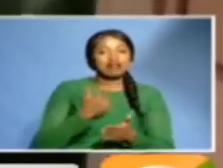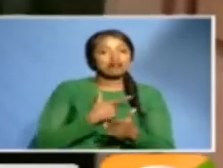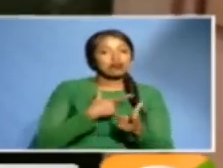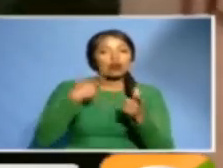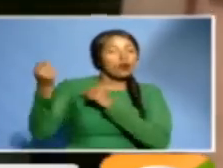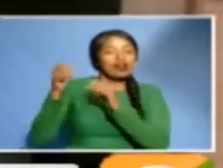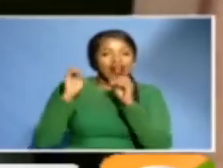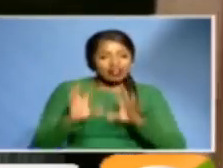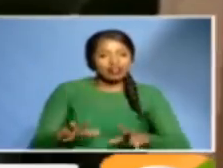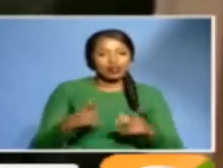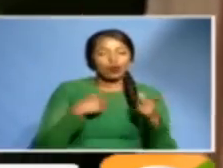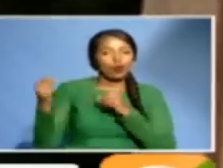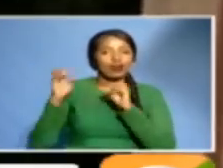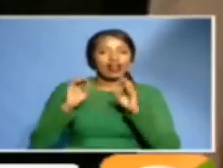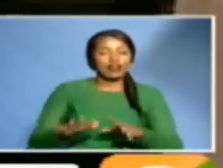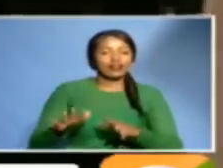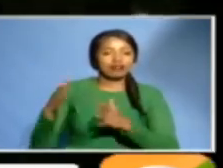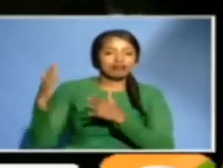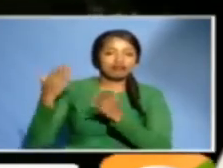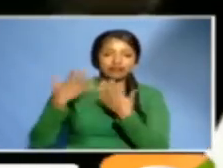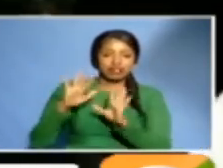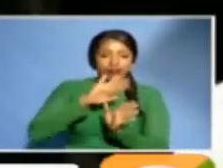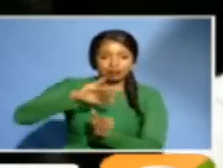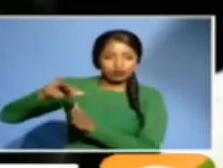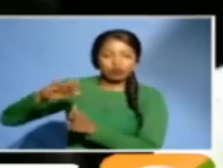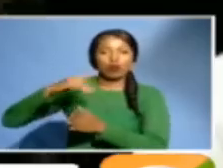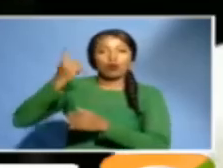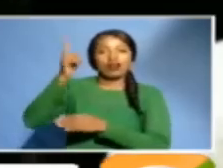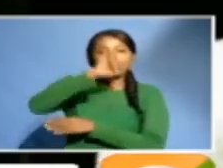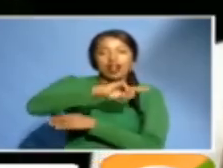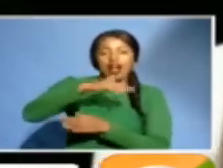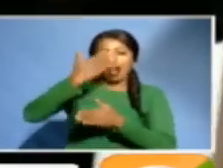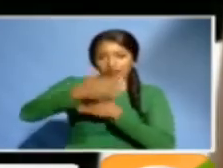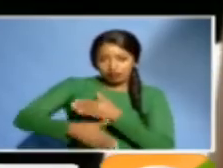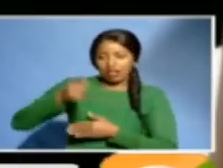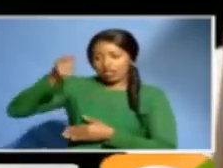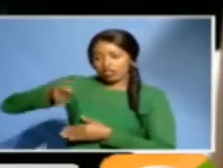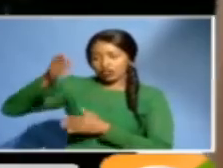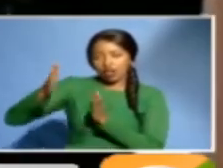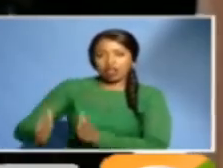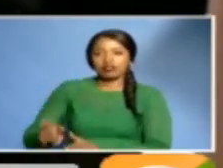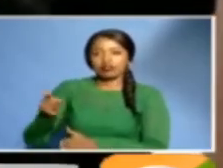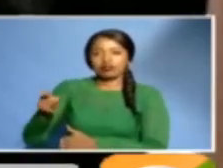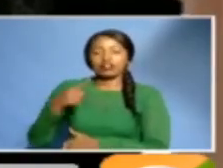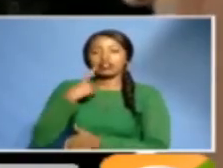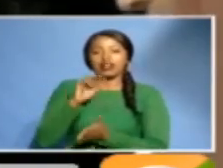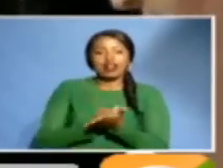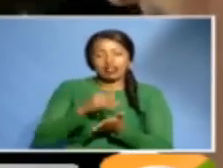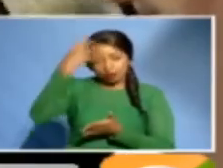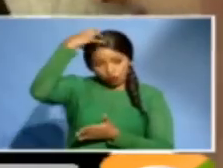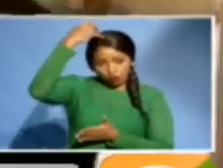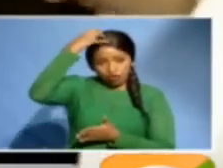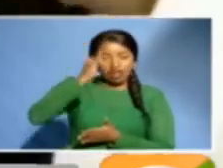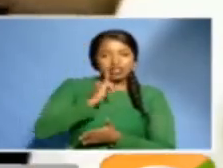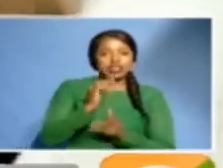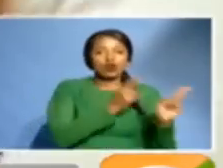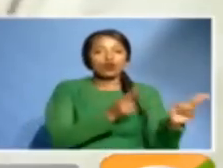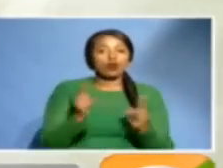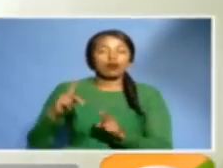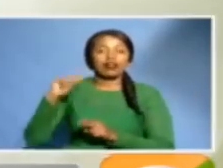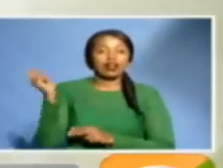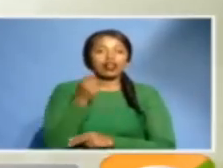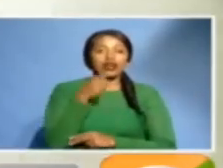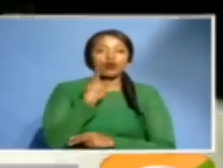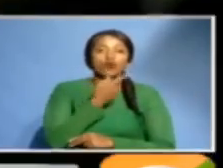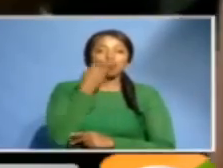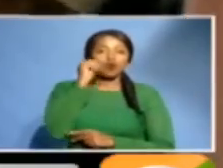Siku moja tu baada ya mahakama kuamua kuwa mwanaharakati Miguna Miguna ni Mkenya halisi aliyefurushwa kutoka humu nchini